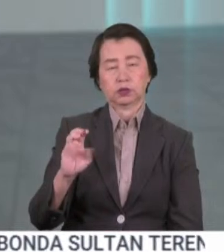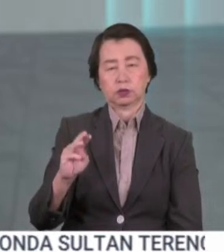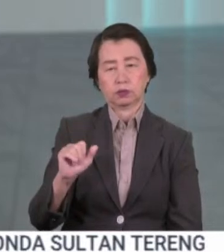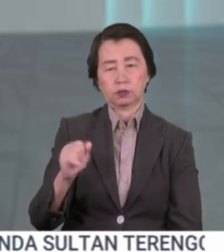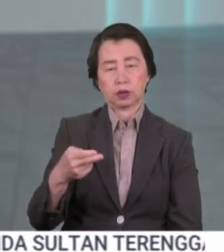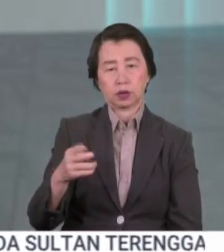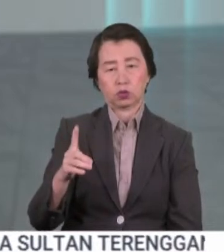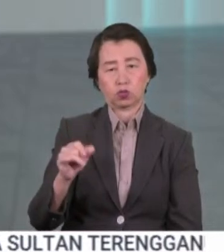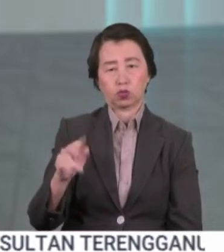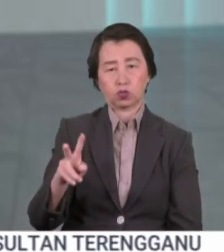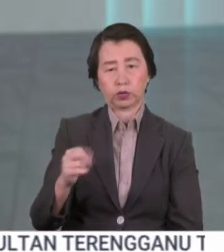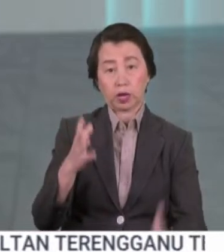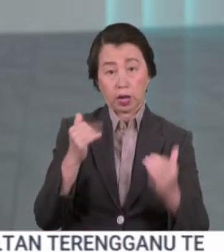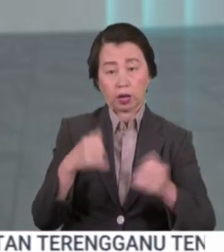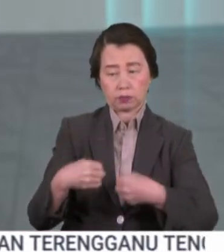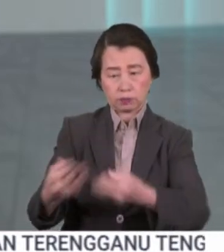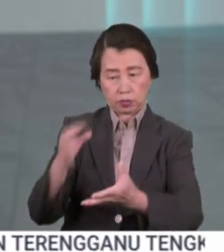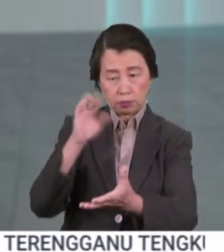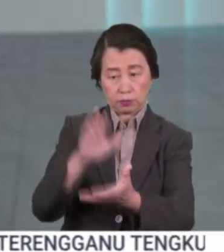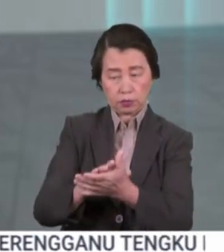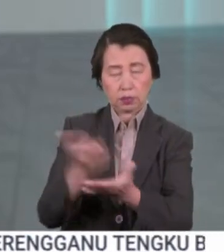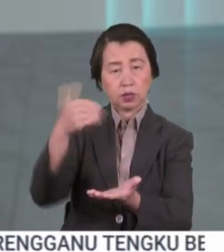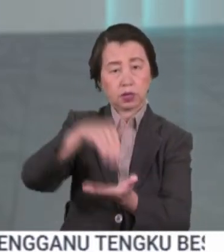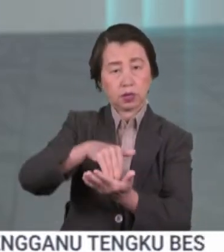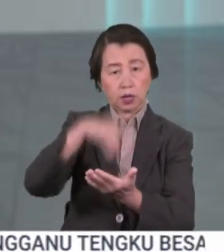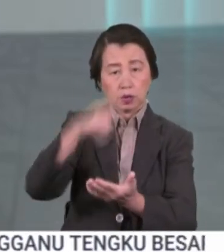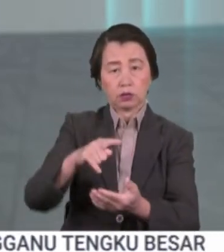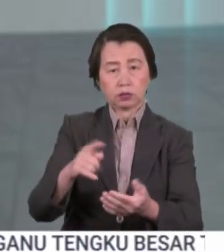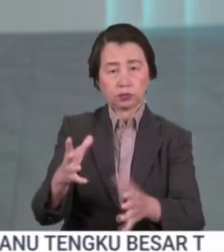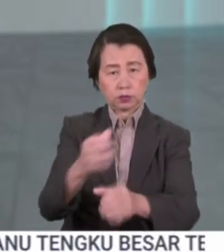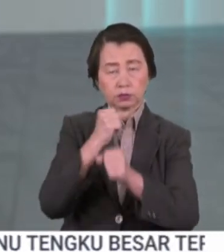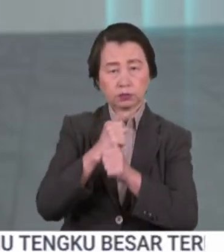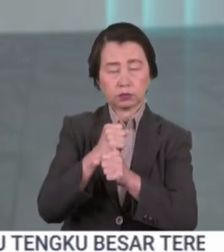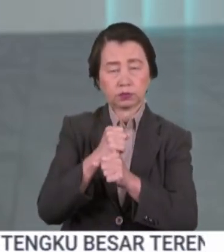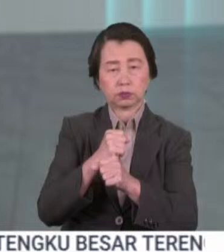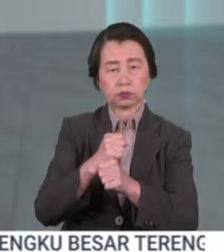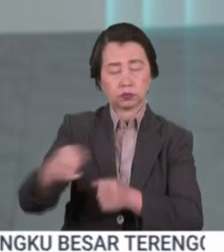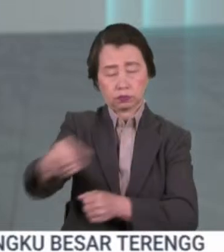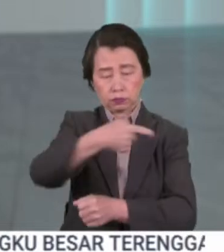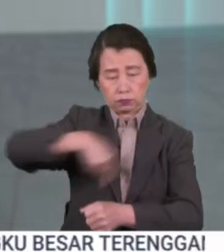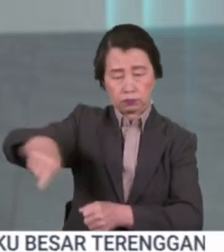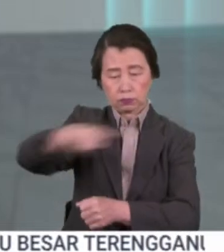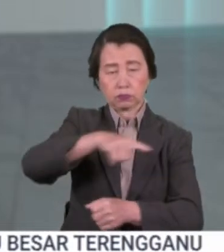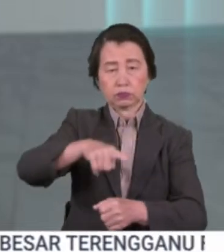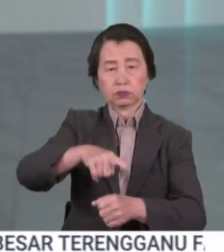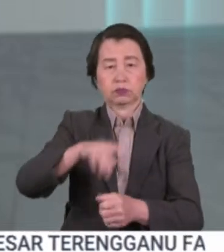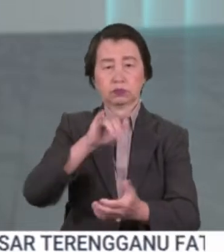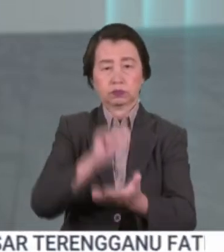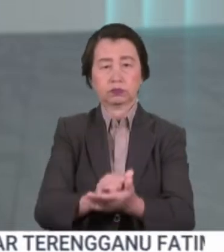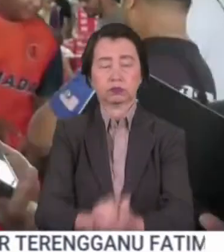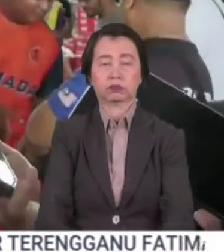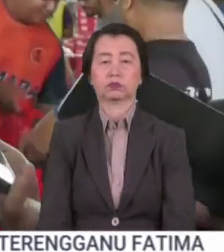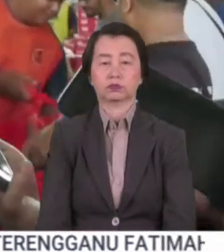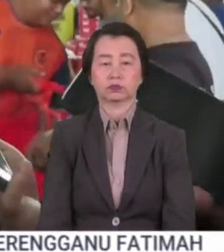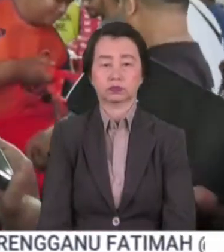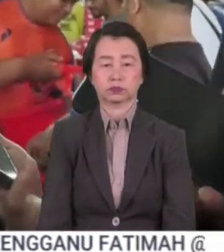dapat diberikan kepercayaan sekali lagi untuk meraih soal warkat pada perlombaan tersebut